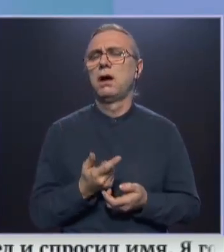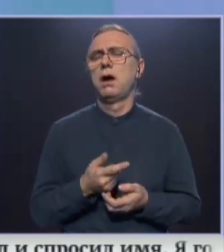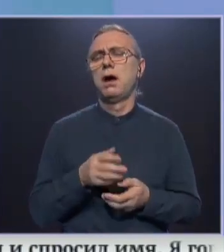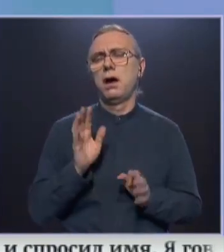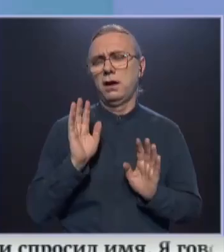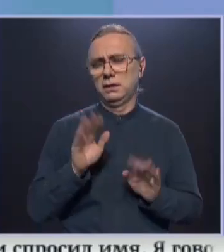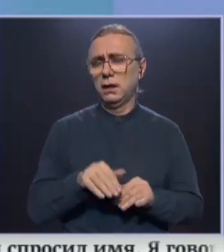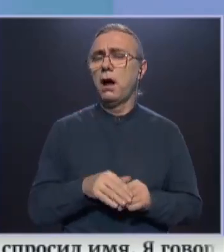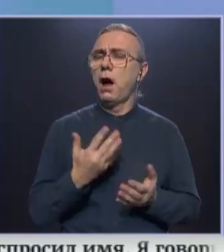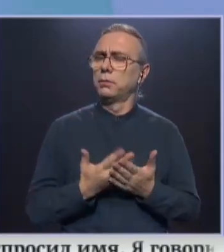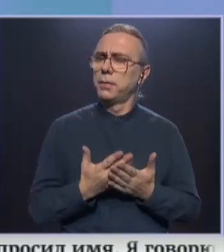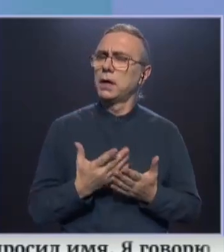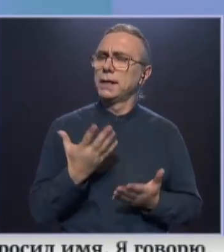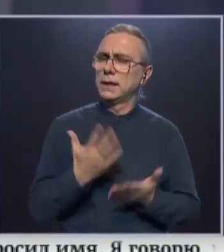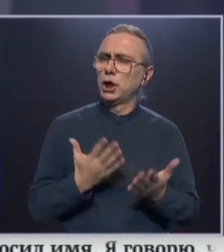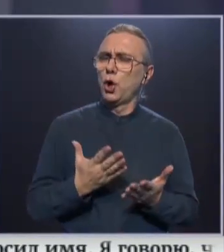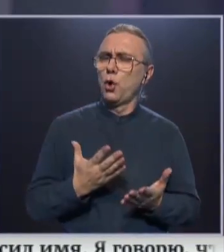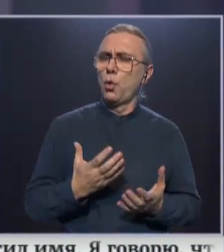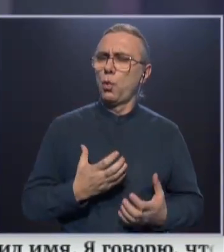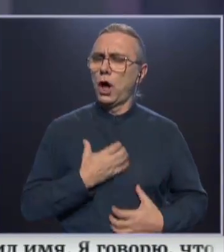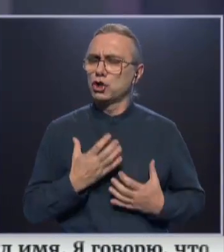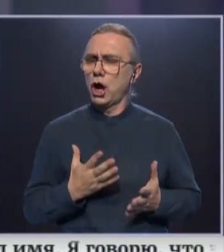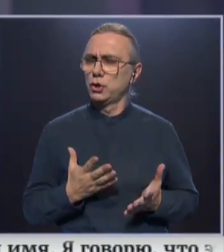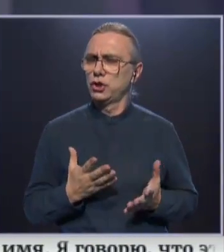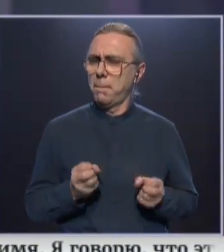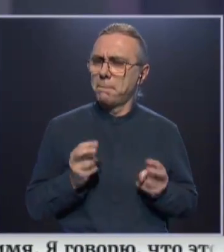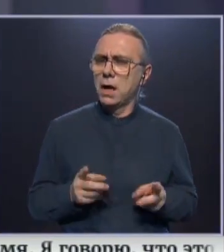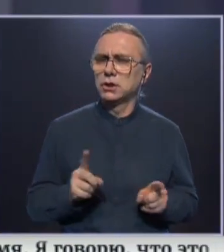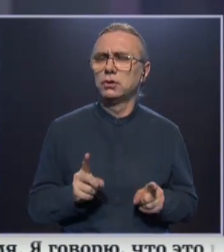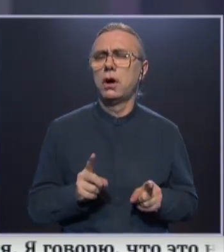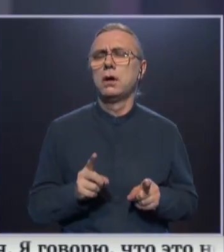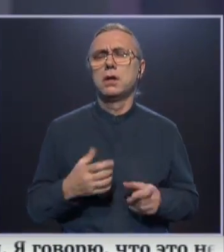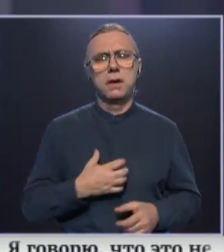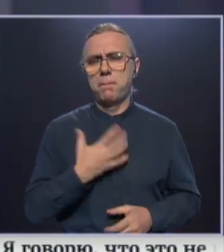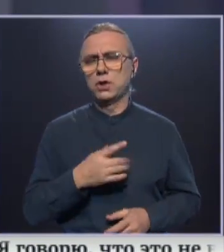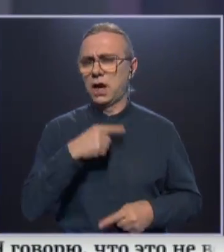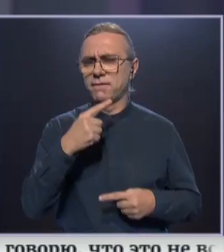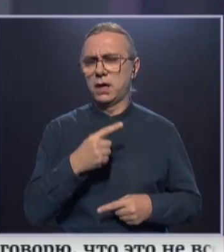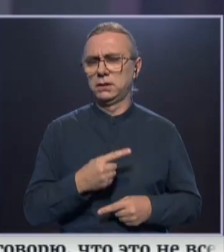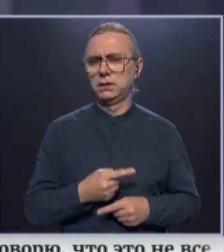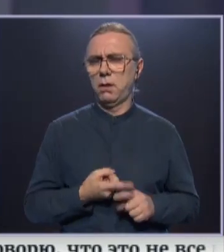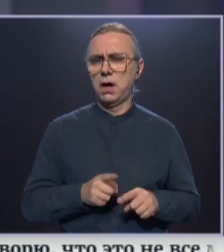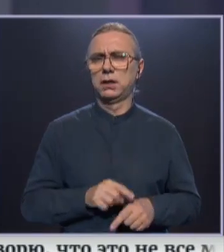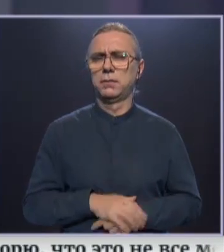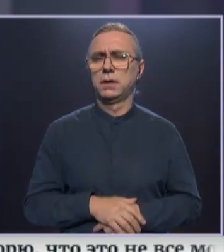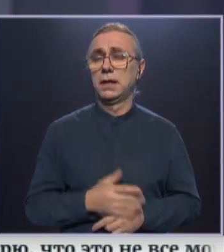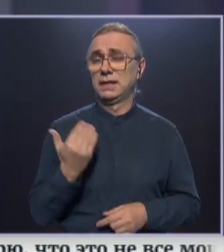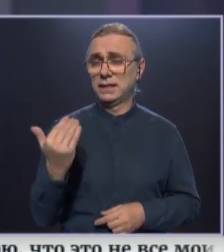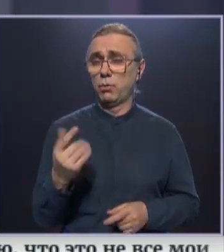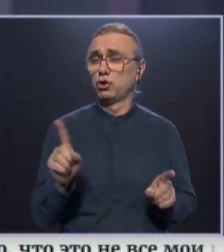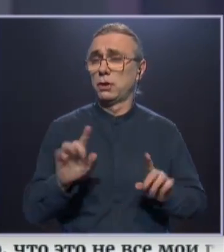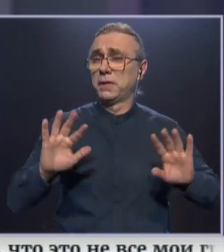угрожающее, тогда нужно говорить. Не бойся, потому что все законы в твоей стране. Если с тобой что-то происходит на территории